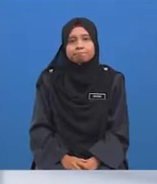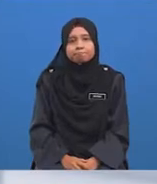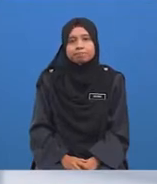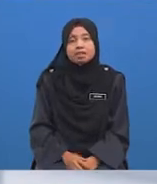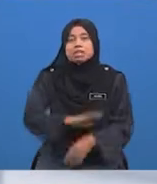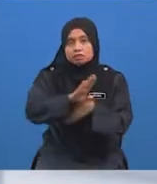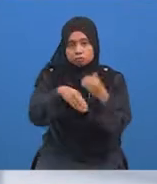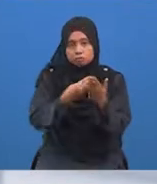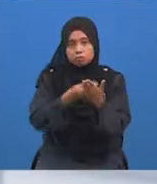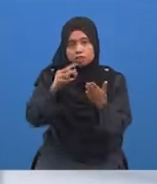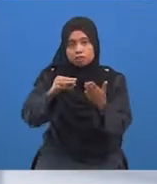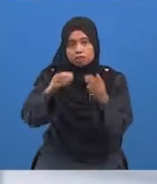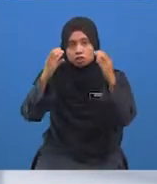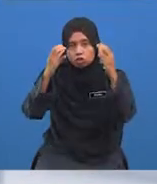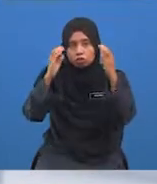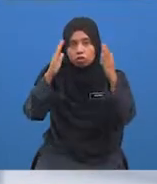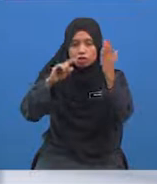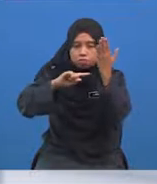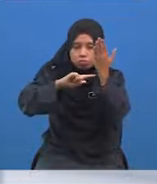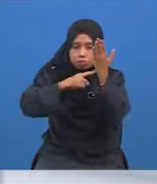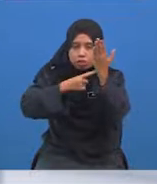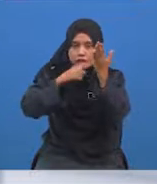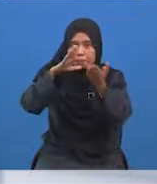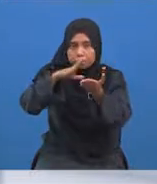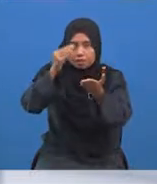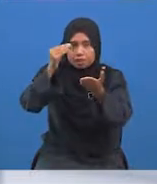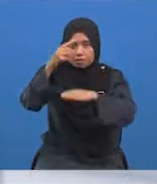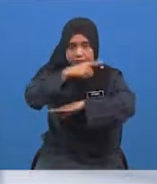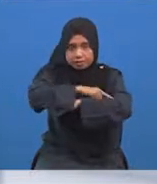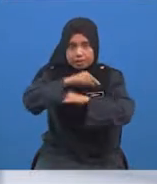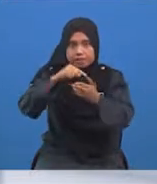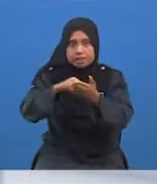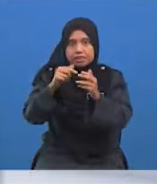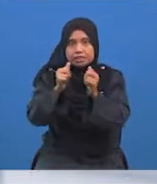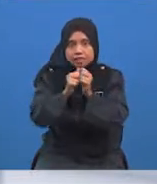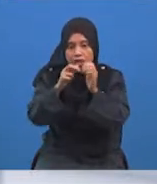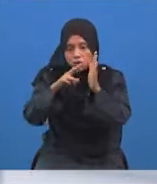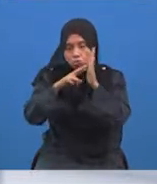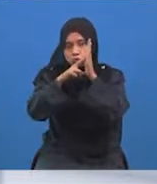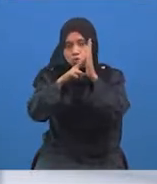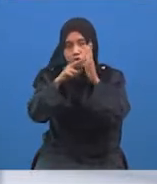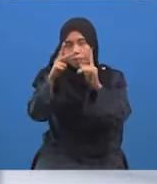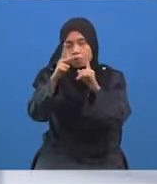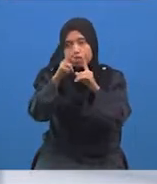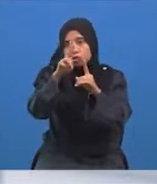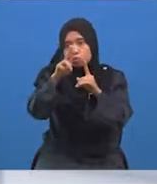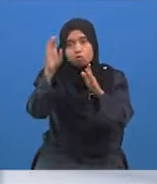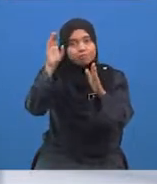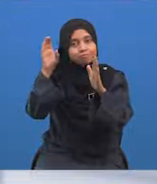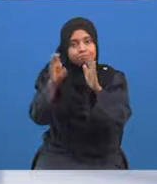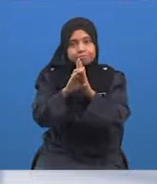Para pelajar sekalian, cikgu akan mulakan sesi pembelajaran hari ini dengan merujuk kepada dua foto yang